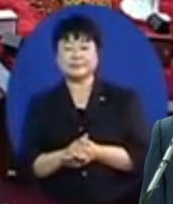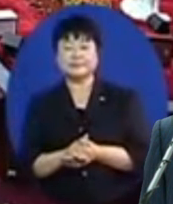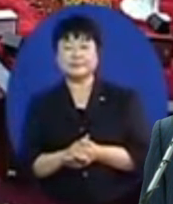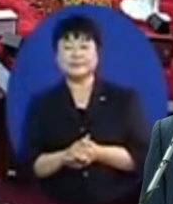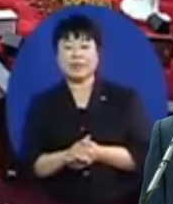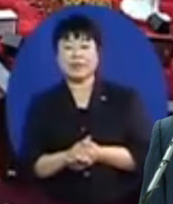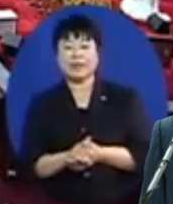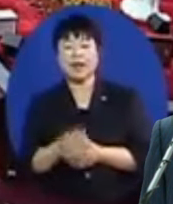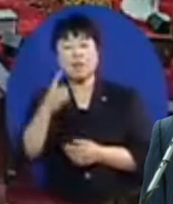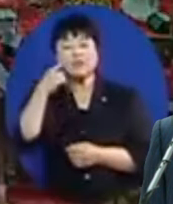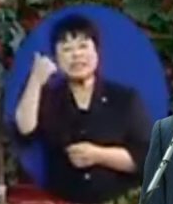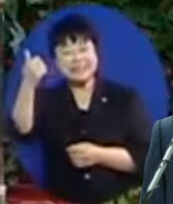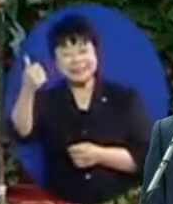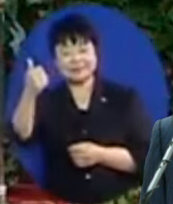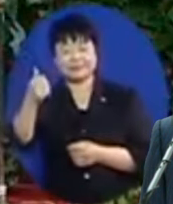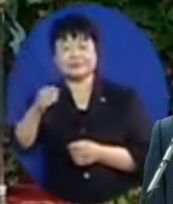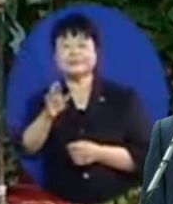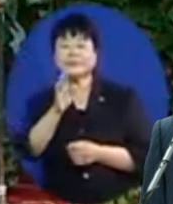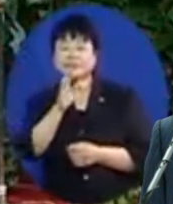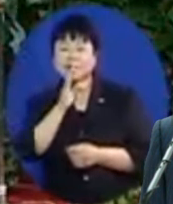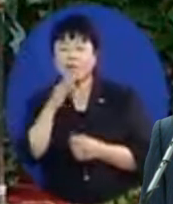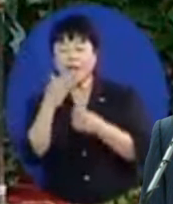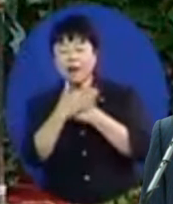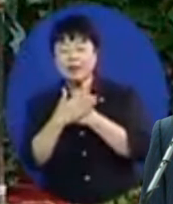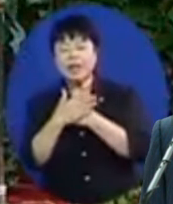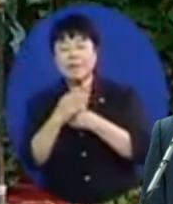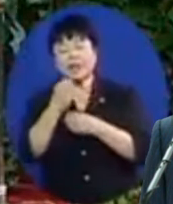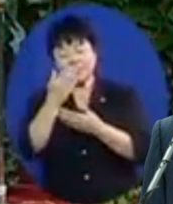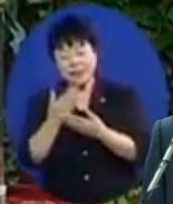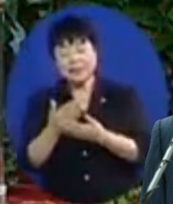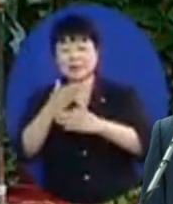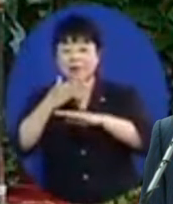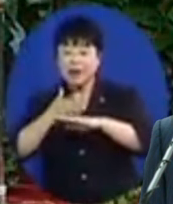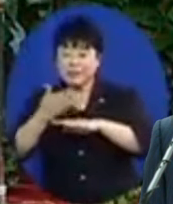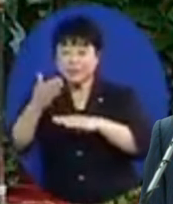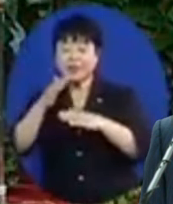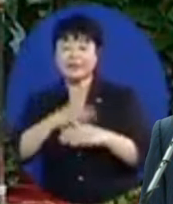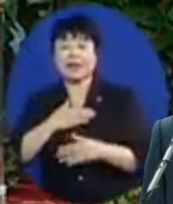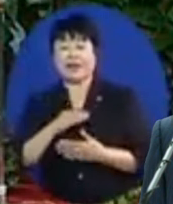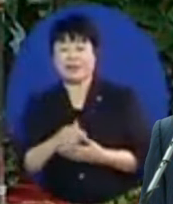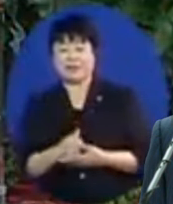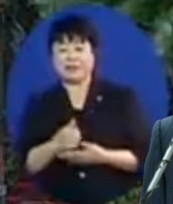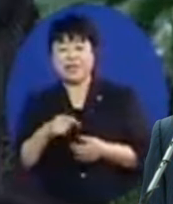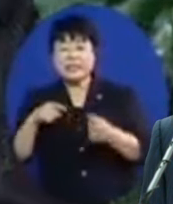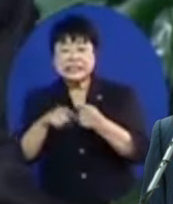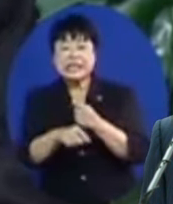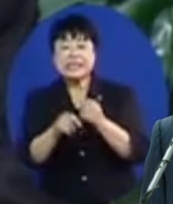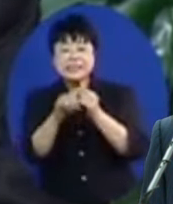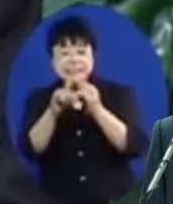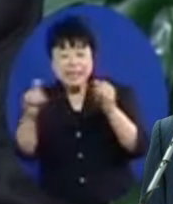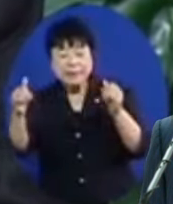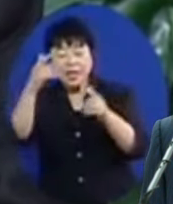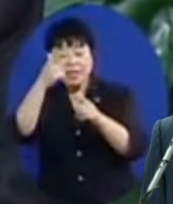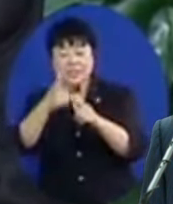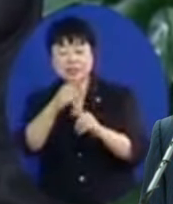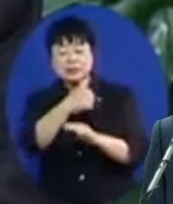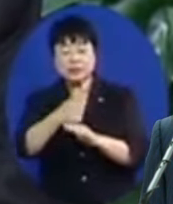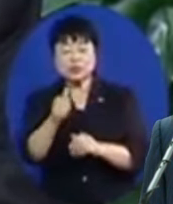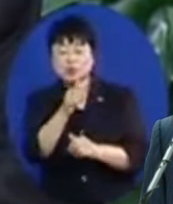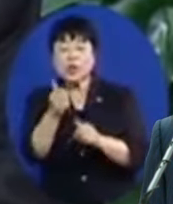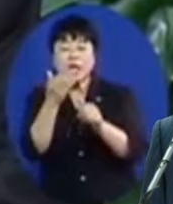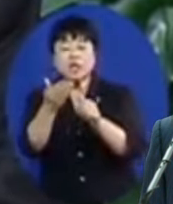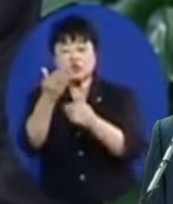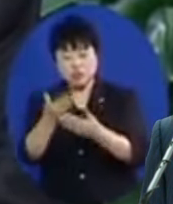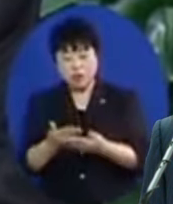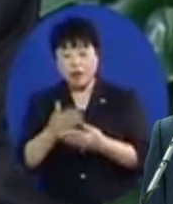보시고 목사님 정말 은혜 많이 받았습니다. 감사합니다. 나 같은 살인죄인에게 예수 그리스도를 소개해